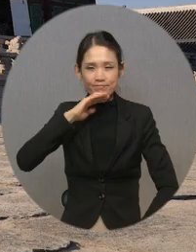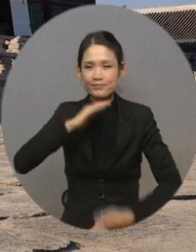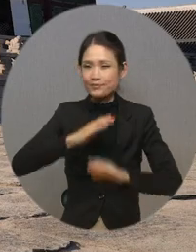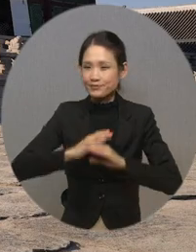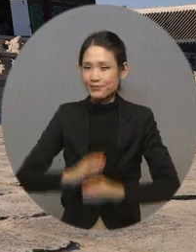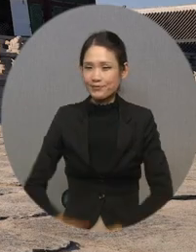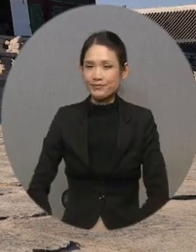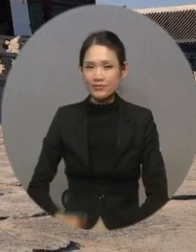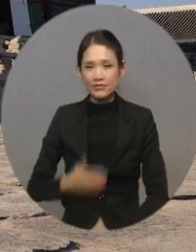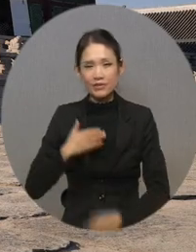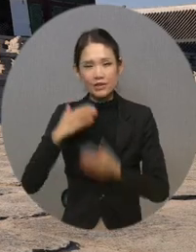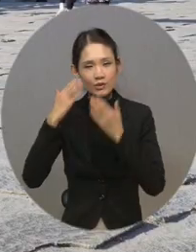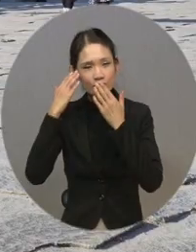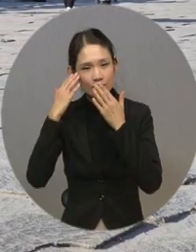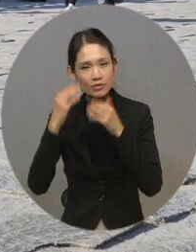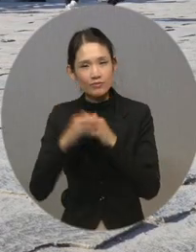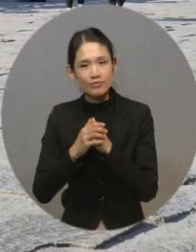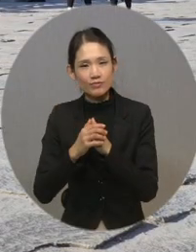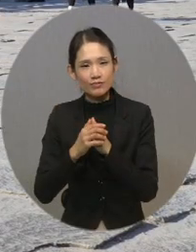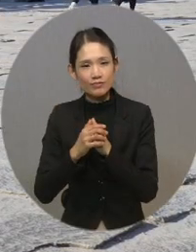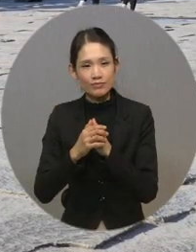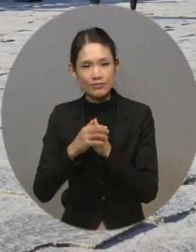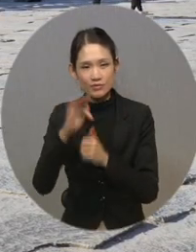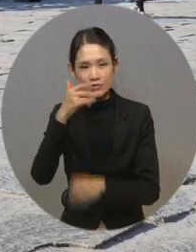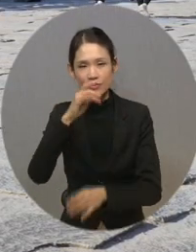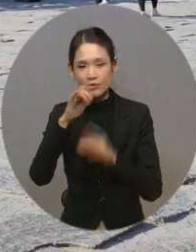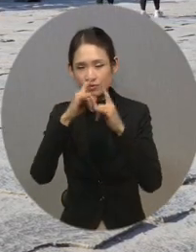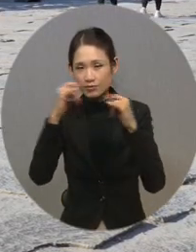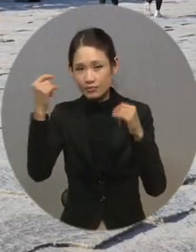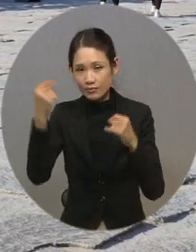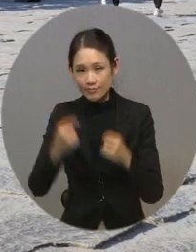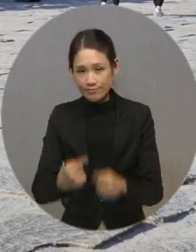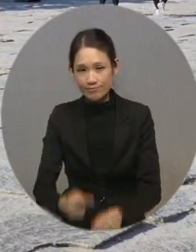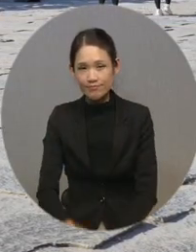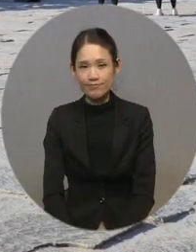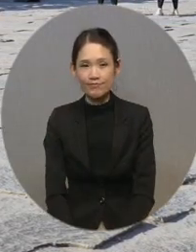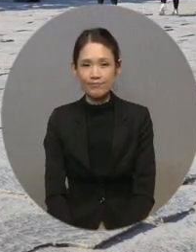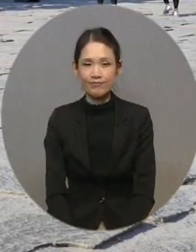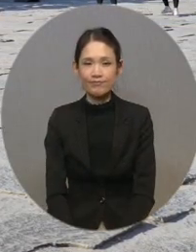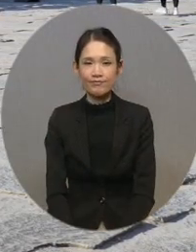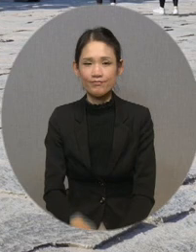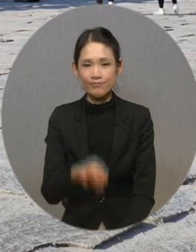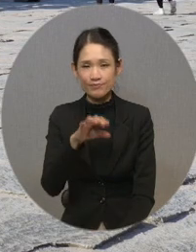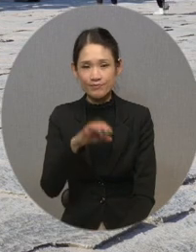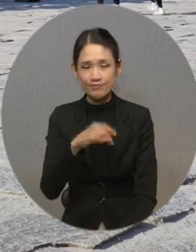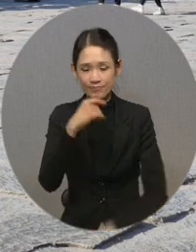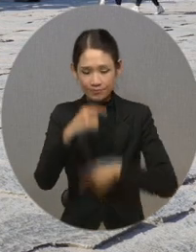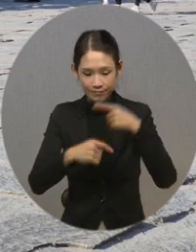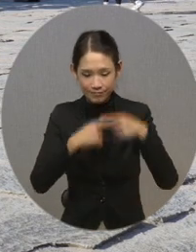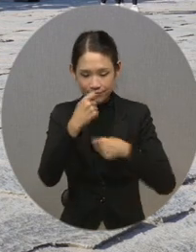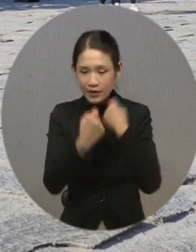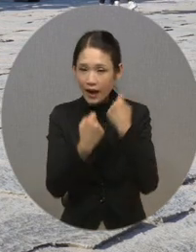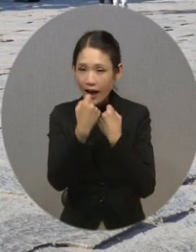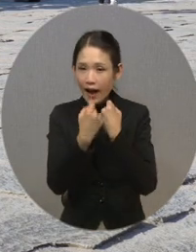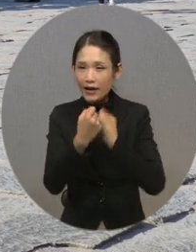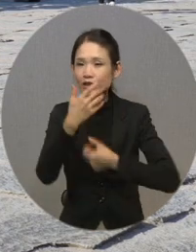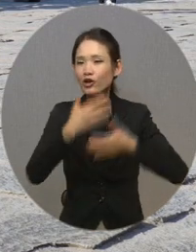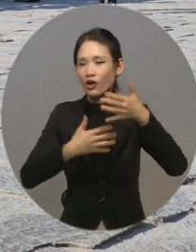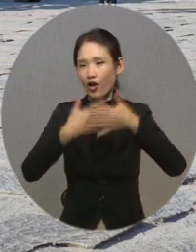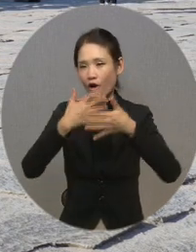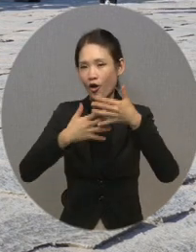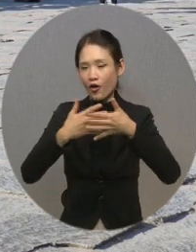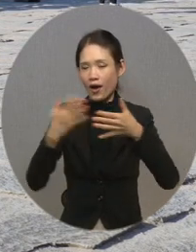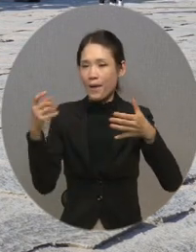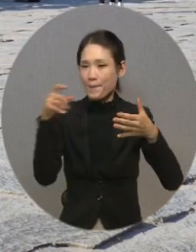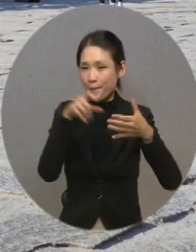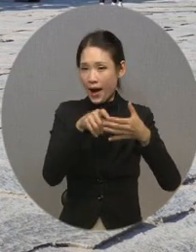제가 청각장애인으로 경복궁에 와봤는데요. 이곳에 수어 해설 영상이 있다는 것을